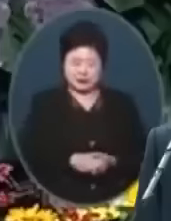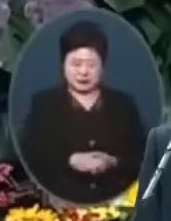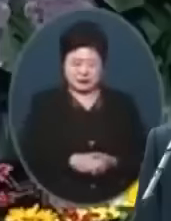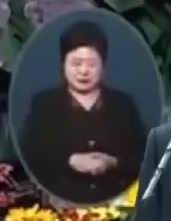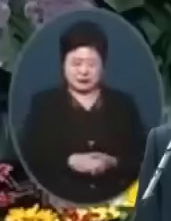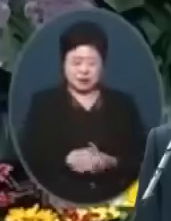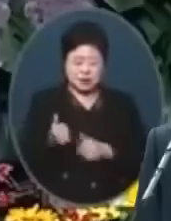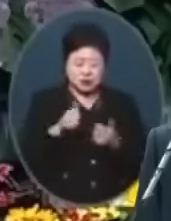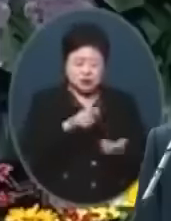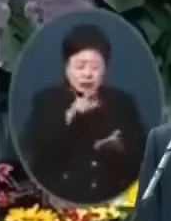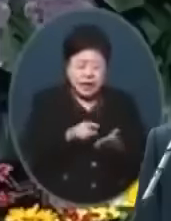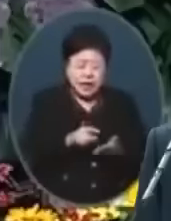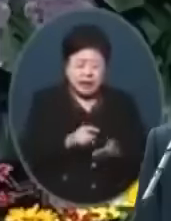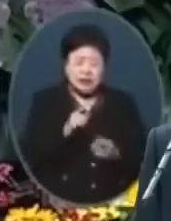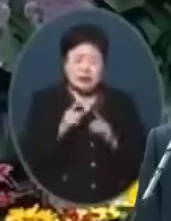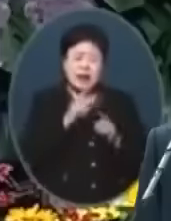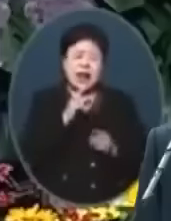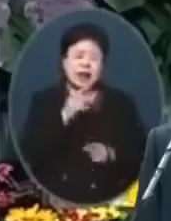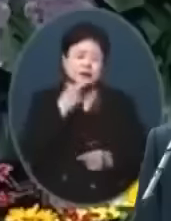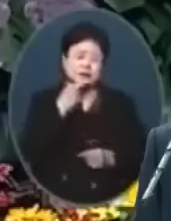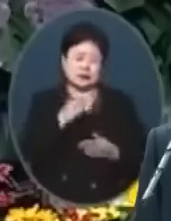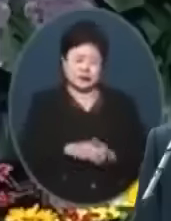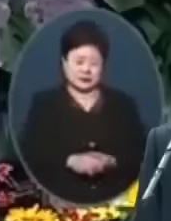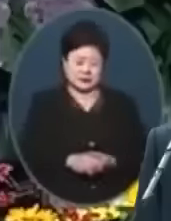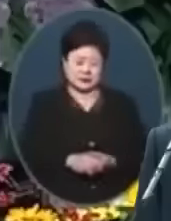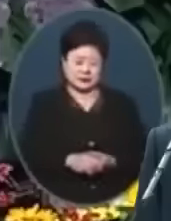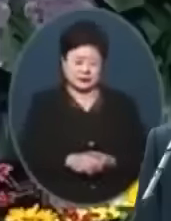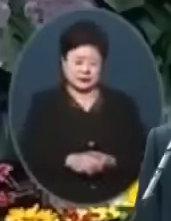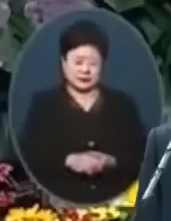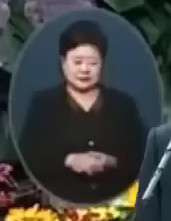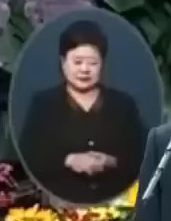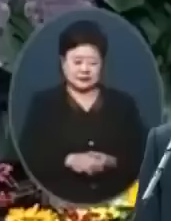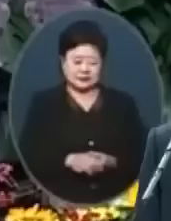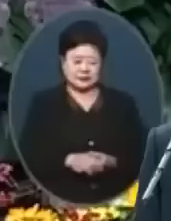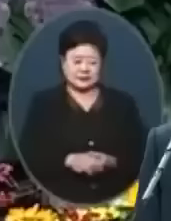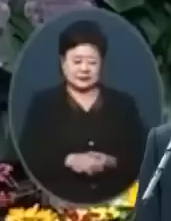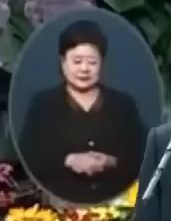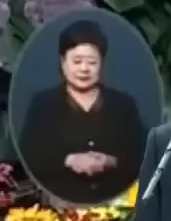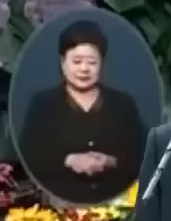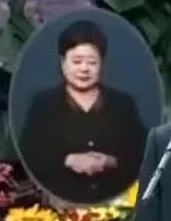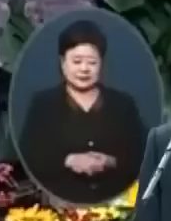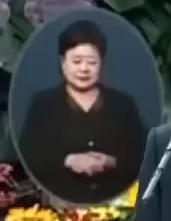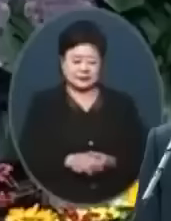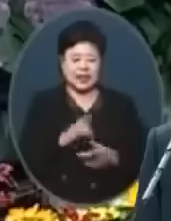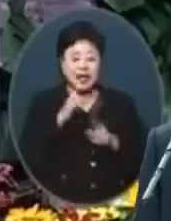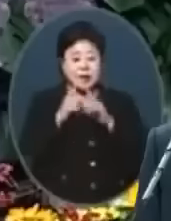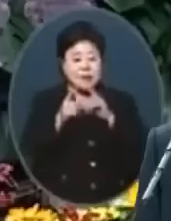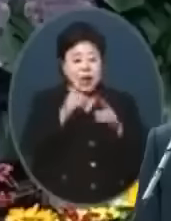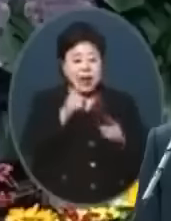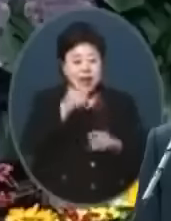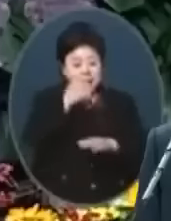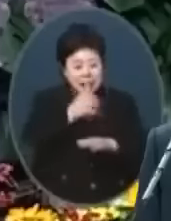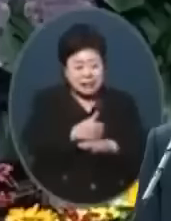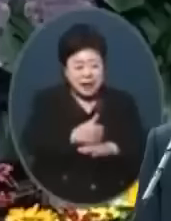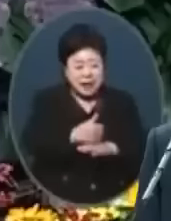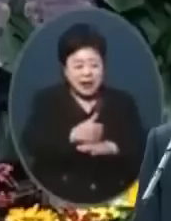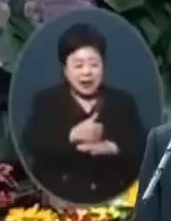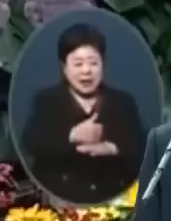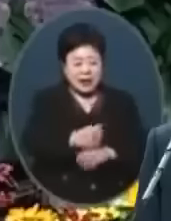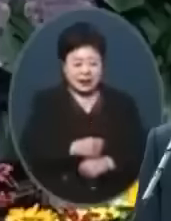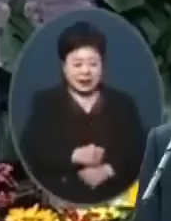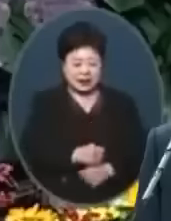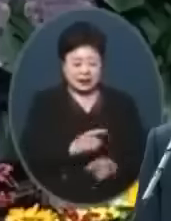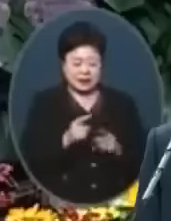숨 넘어가면서 그런 말을 한 사람도 없었고 그런 말을 한 사람에